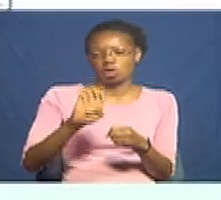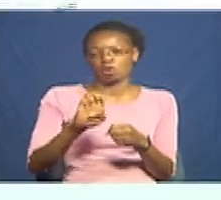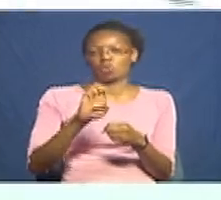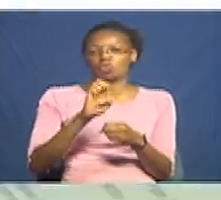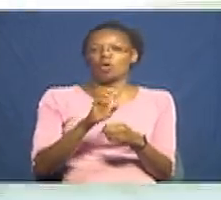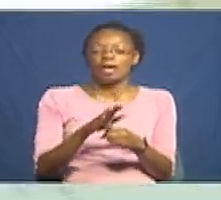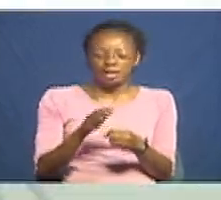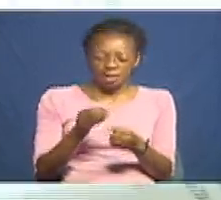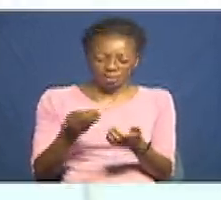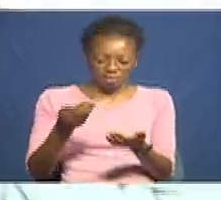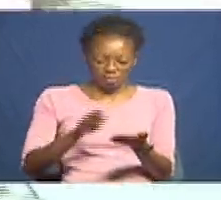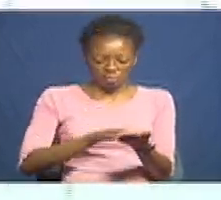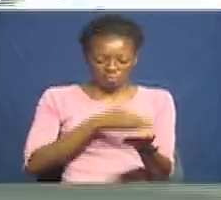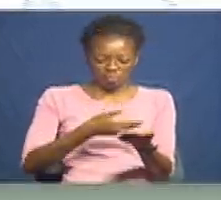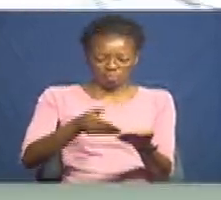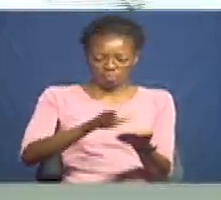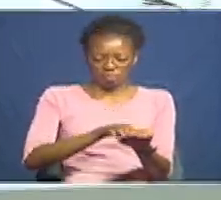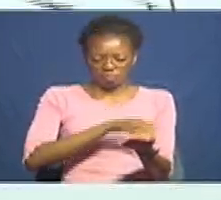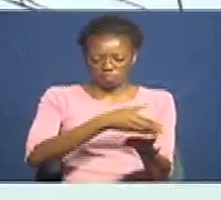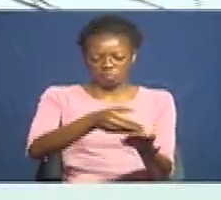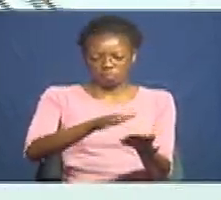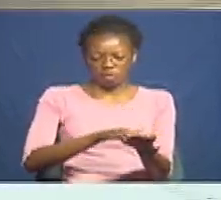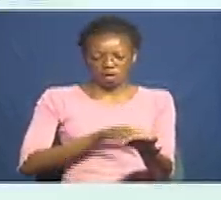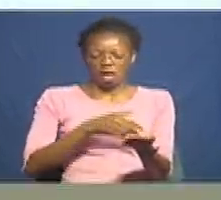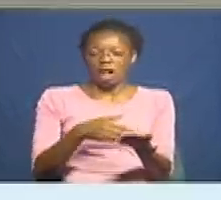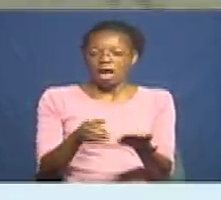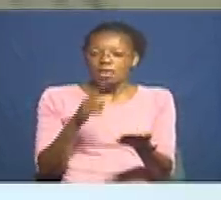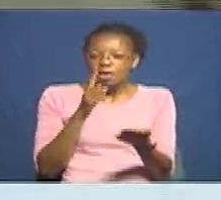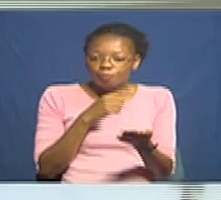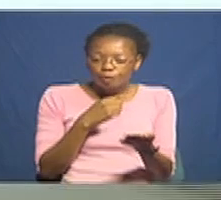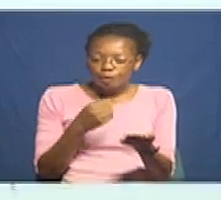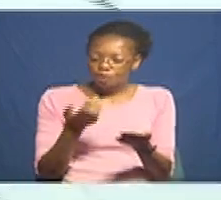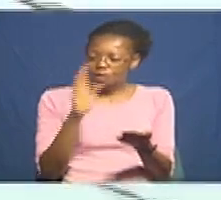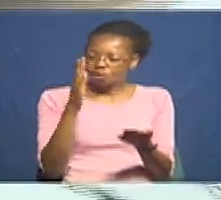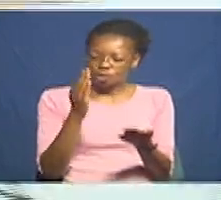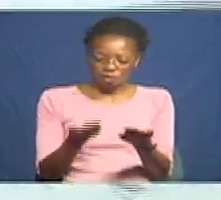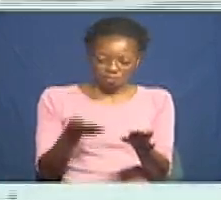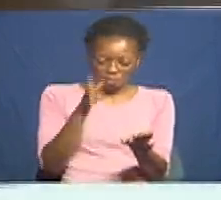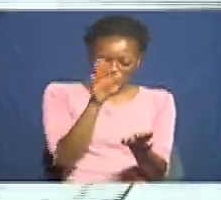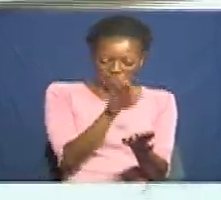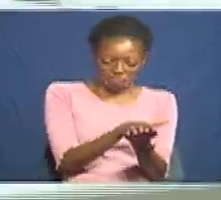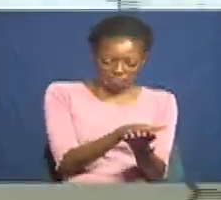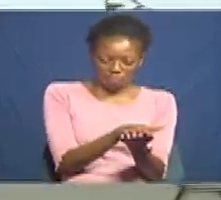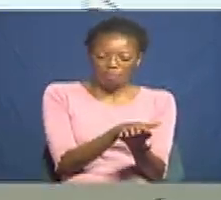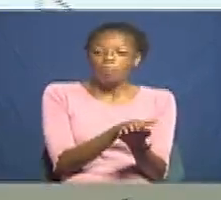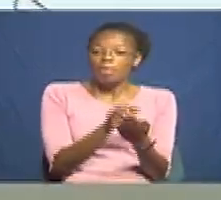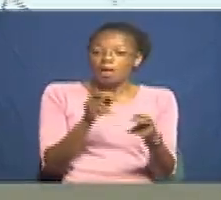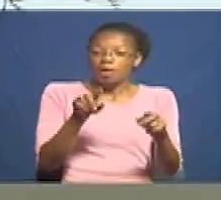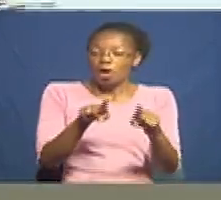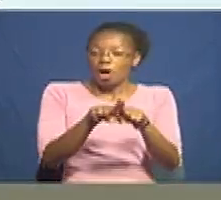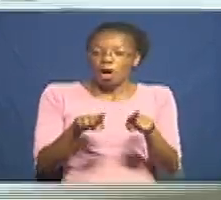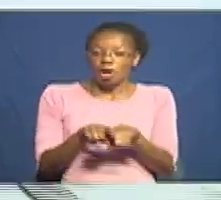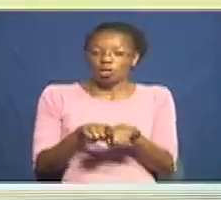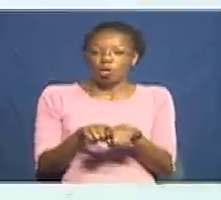vizuri na uweze kuona kila mahali isianguke, hata ukiinamisha hivi iko